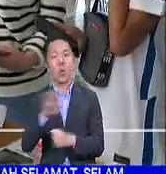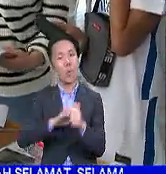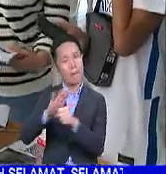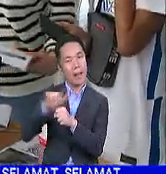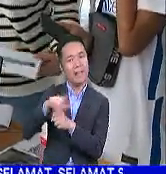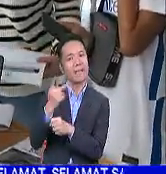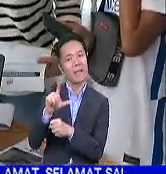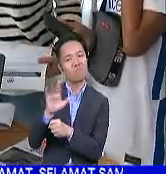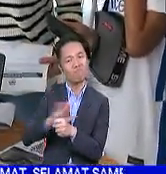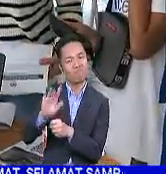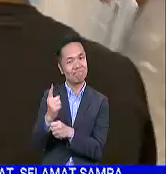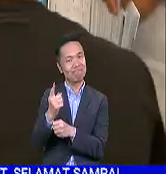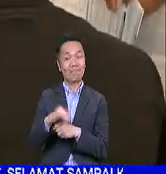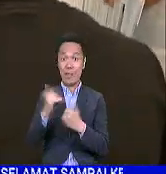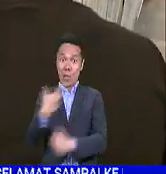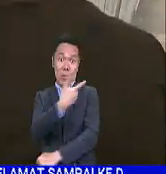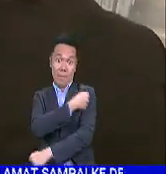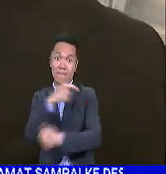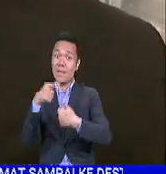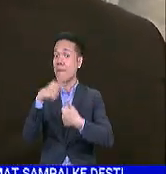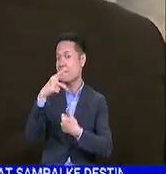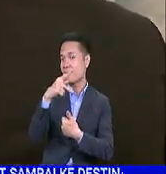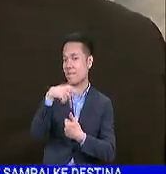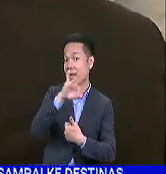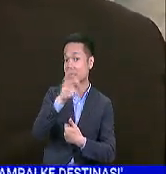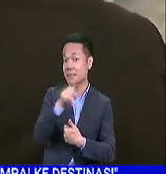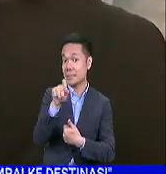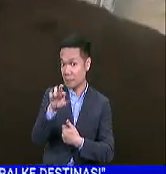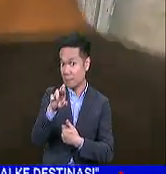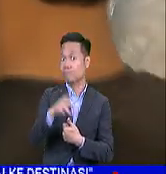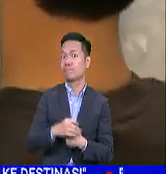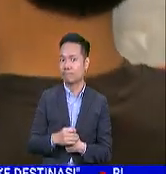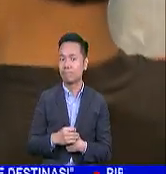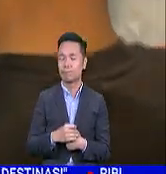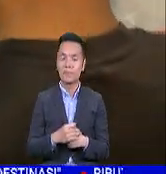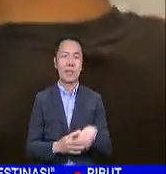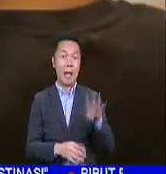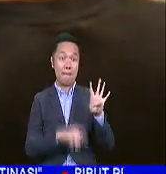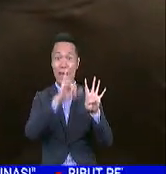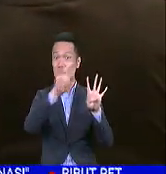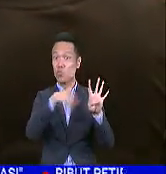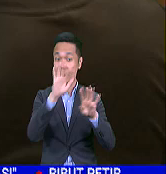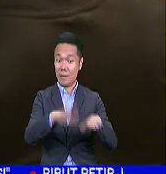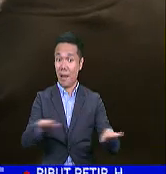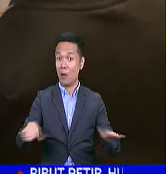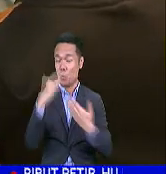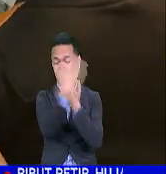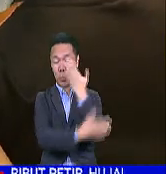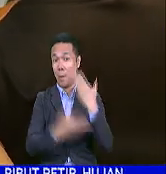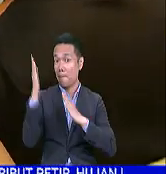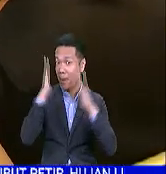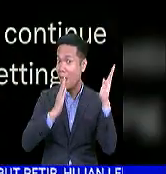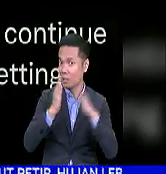Kelang. Mereka akan disuntik vaksin Pfizer. Secara keseluruhan, dianggarkan 4 juta kanak-kanak di seluruh